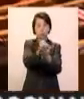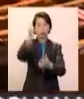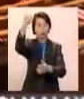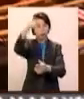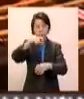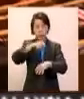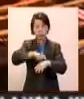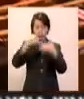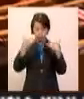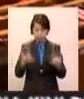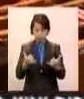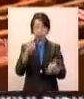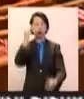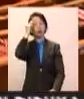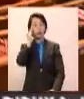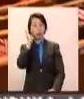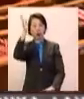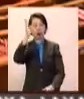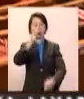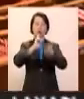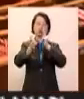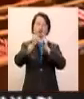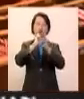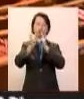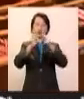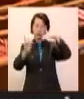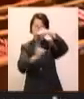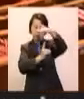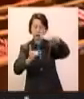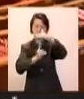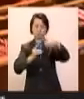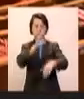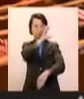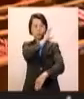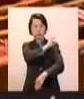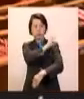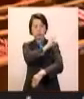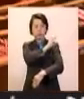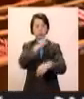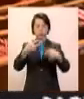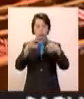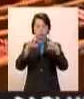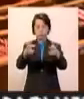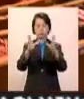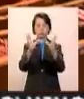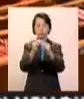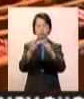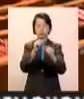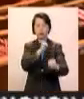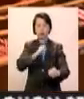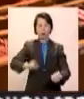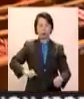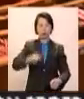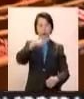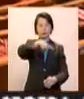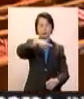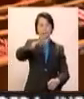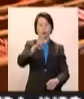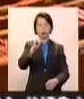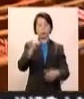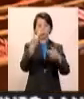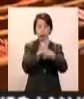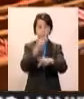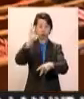dari sekarang, Tun Dr. Mahathir Mohamad akan menyampaikan ucapan dasar pengerusi selepas merasmikan Perhimpunan Agung Tahunan Bersatu kali kedua.